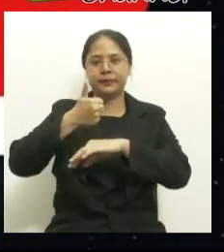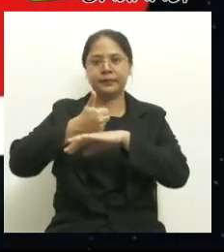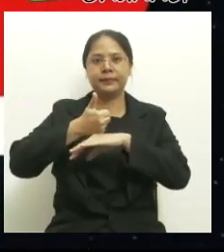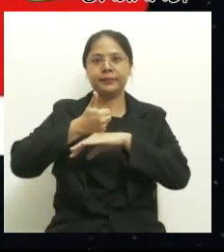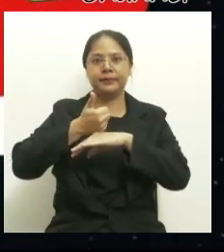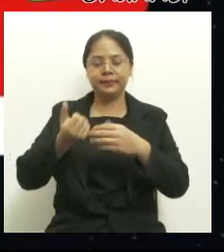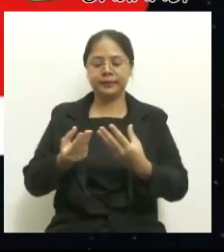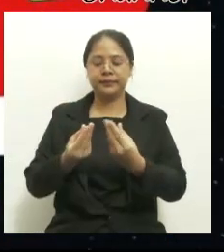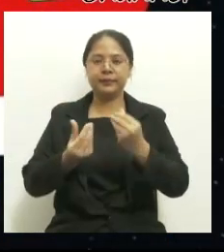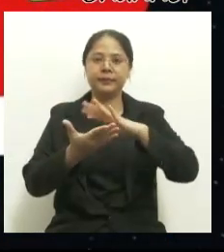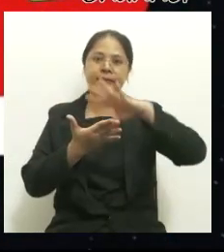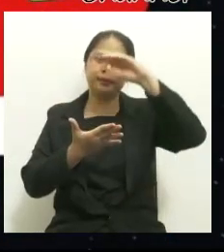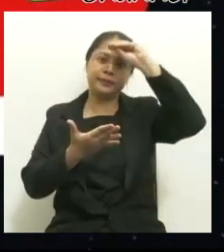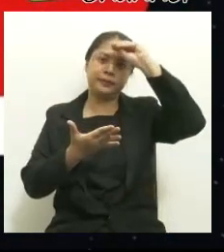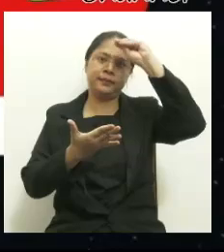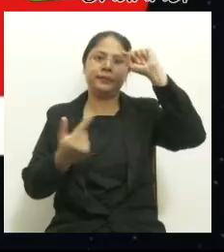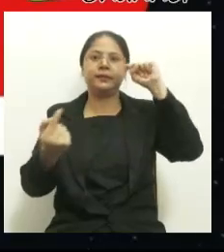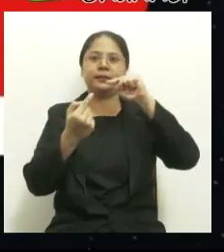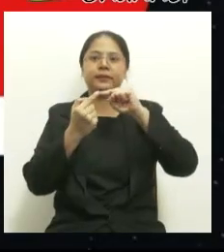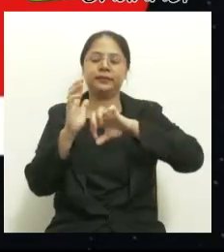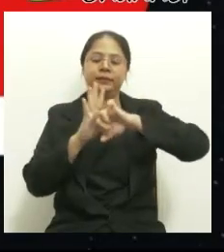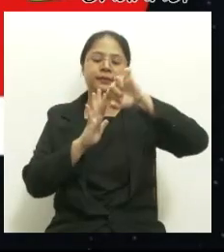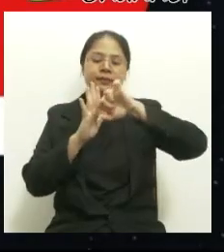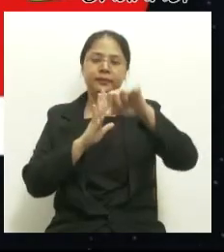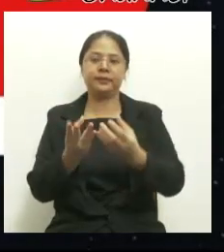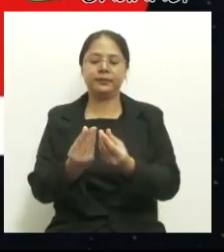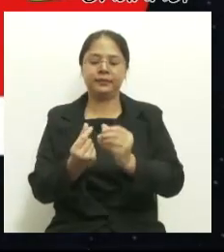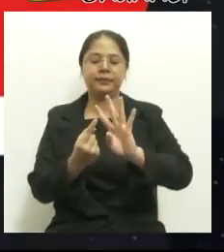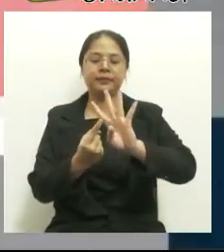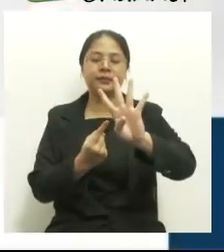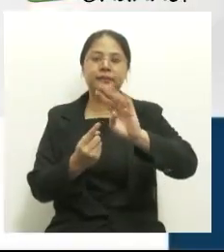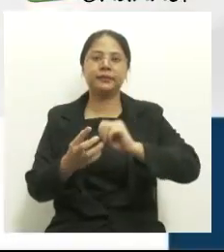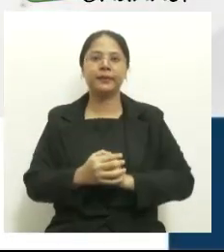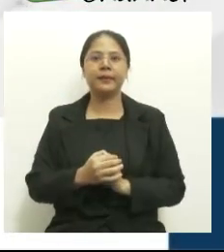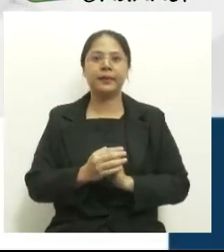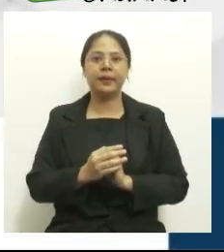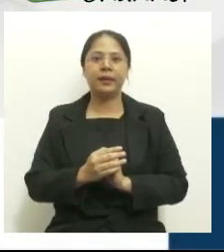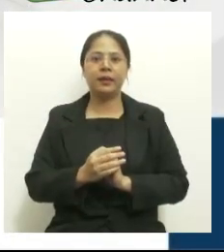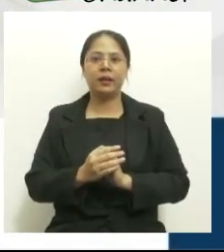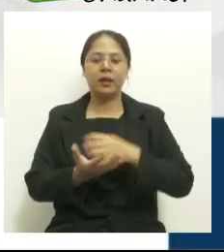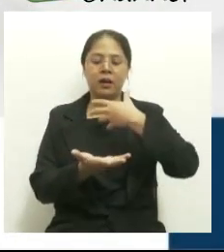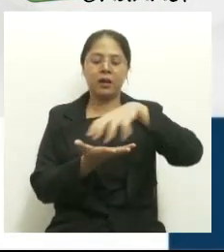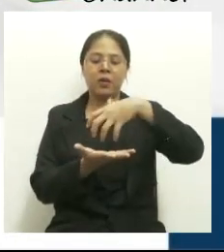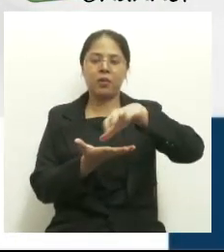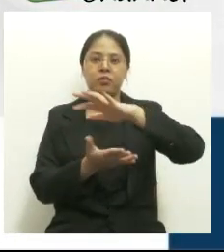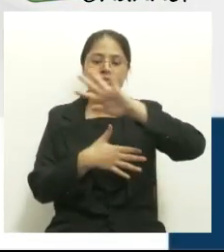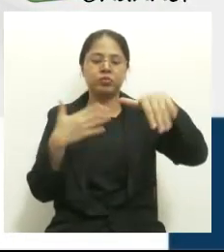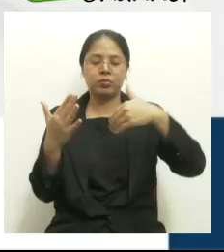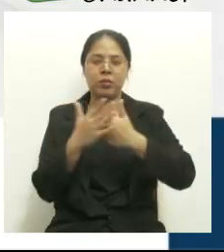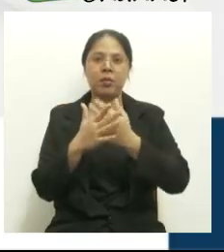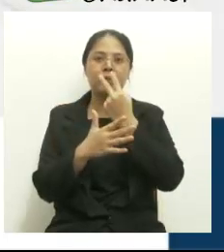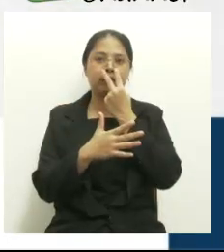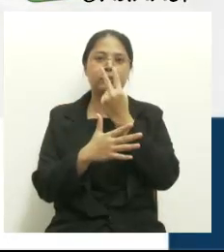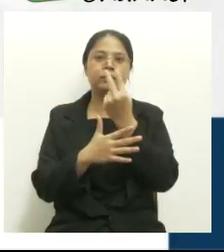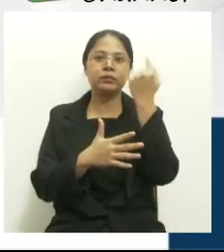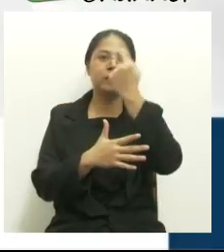ตพื้นที่การศึกษาประถมศึกษาเชียงใหม่เขต4ซึ่งได้รับการเปิดเผยข้อมูลทั้งหมดจากนายธุวพัฒน์คำลือ